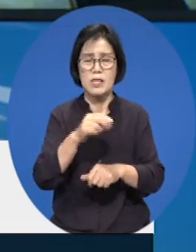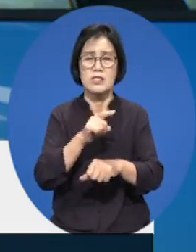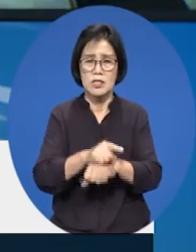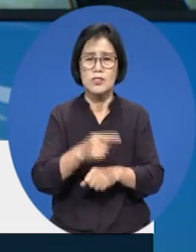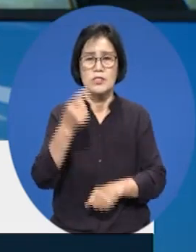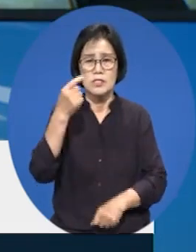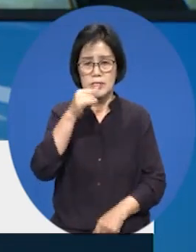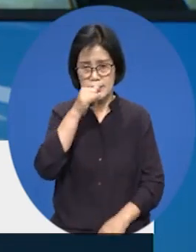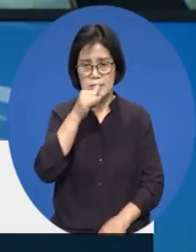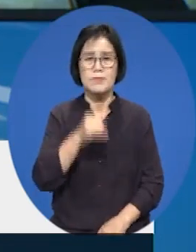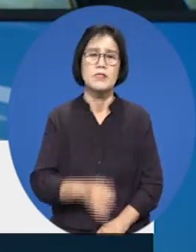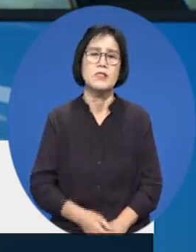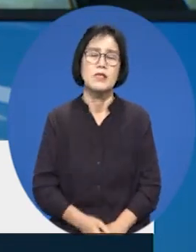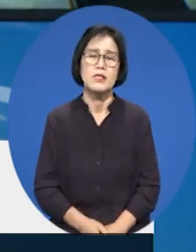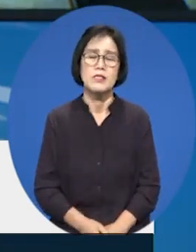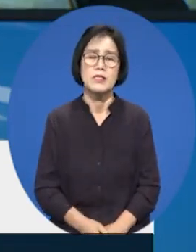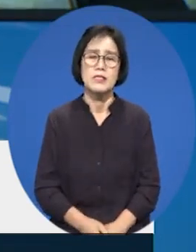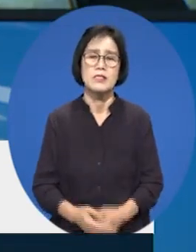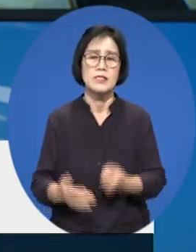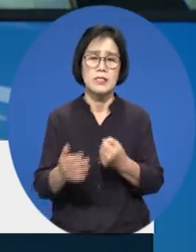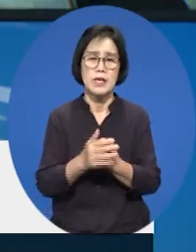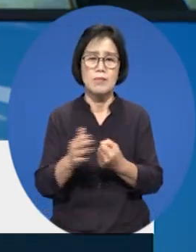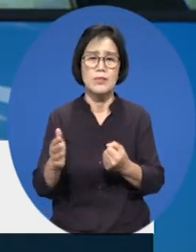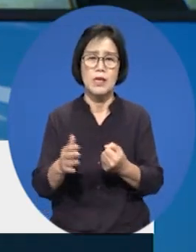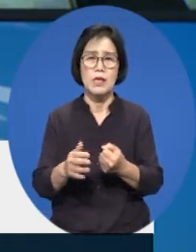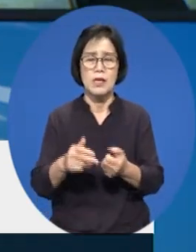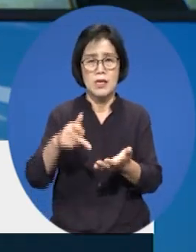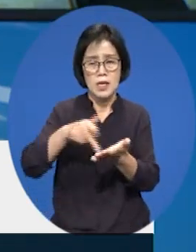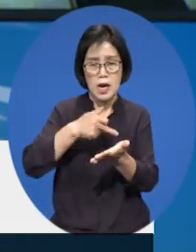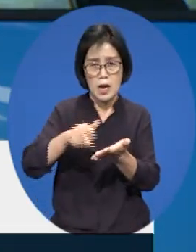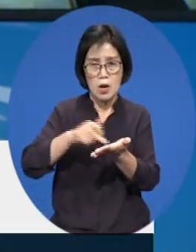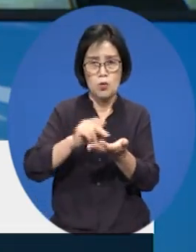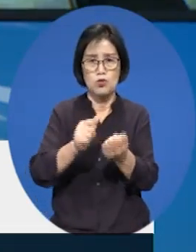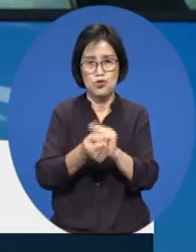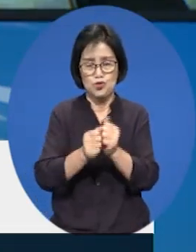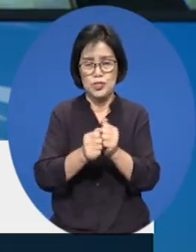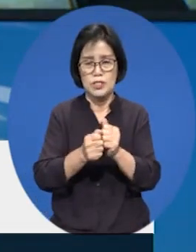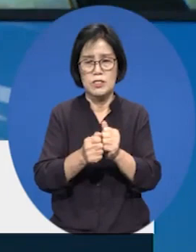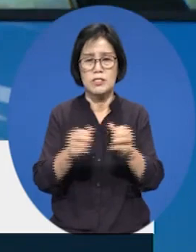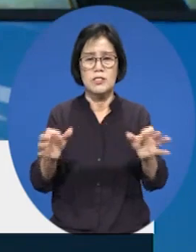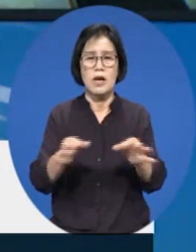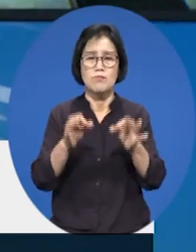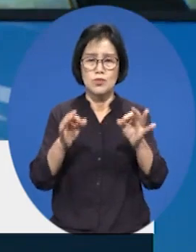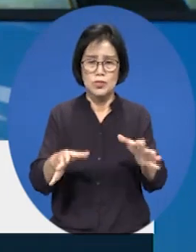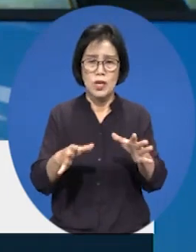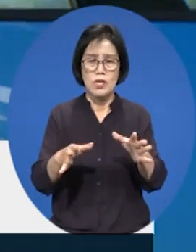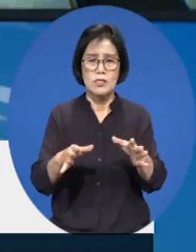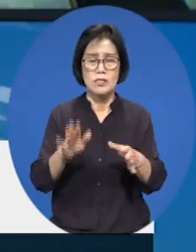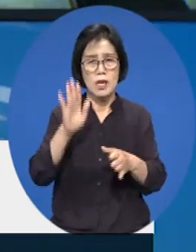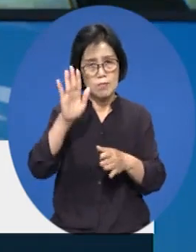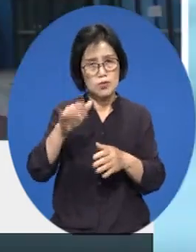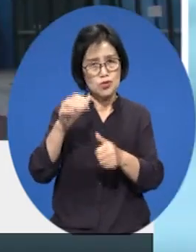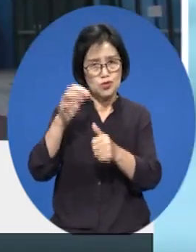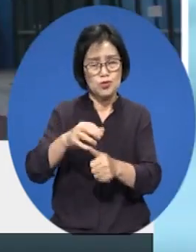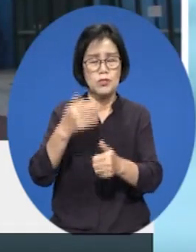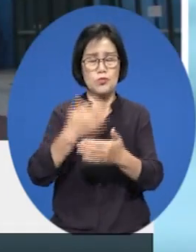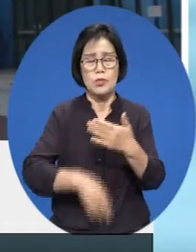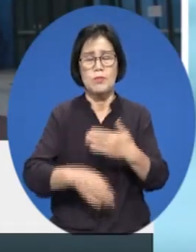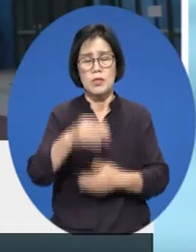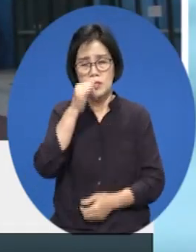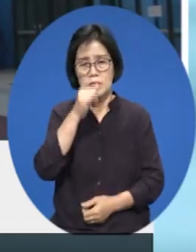생각을 충분히 할 수가 있겠죠 따라서 이 일단 카카오 게 주식은 당분간은 이런 어떤 앞으로의 어떤 주제도 남아 있을